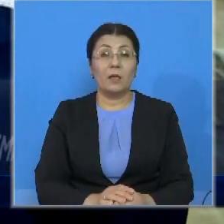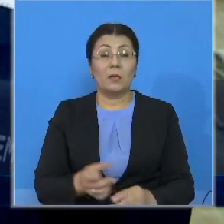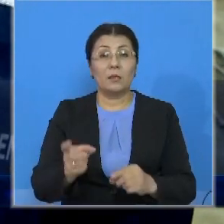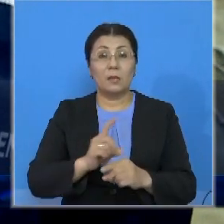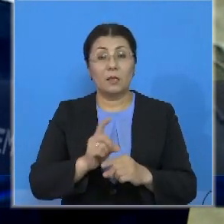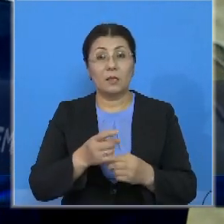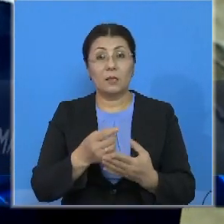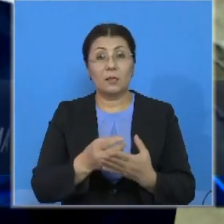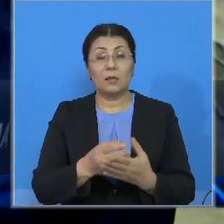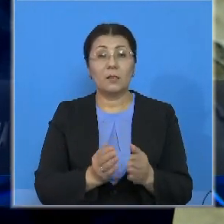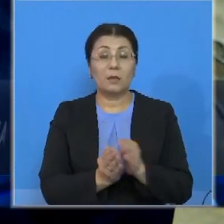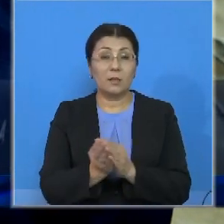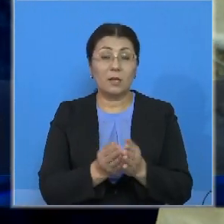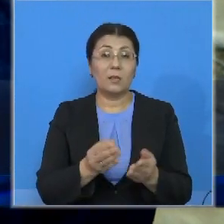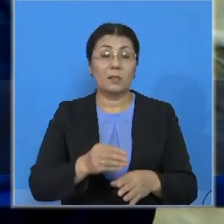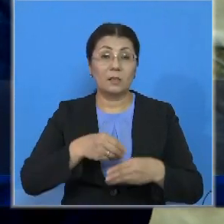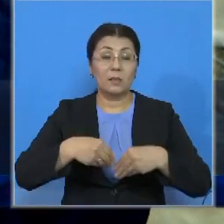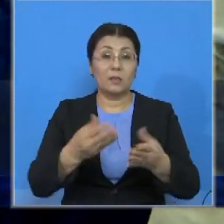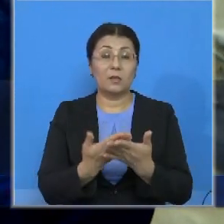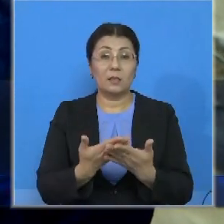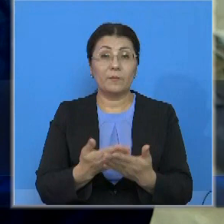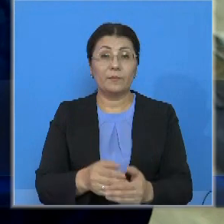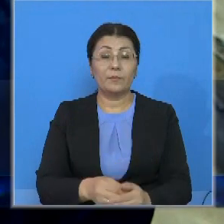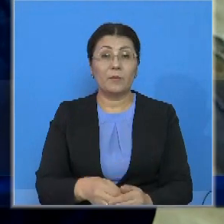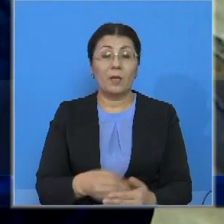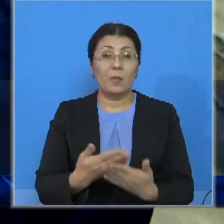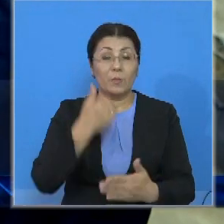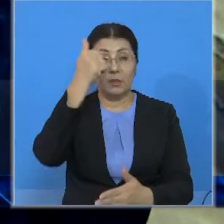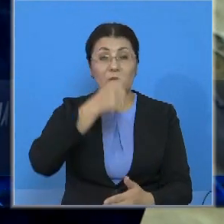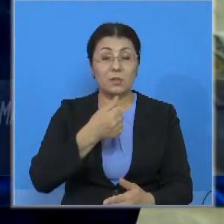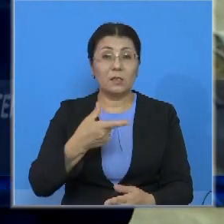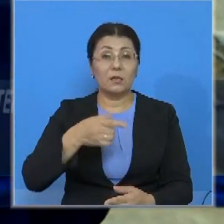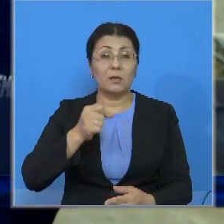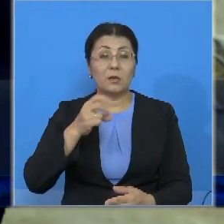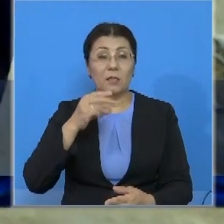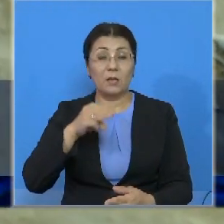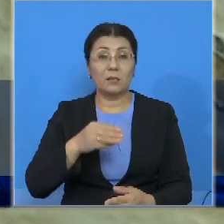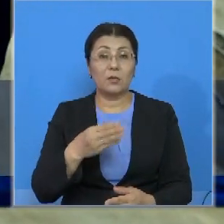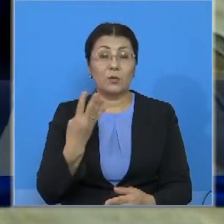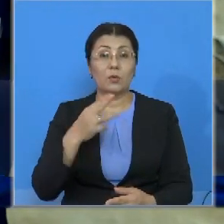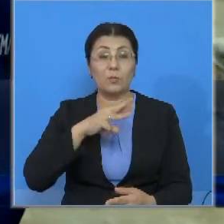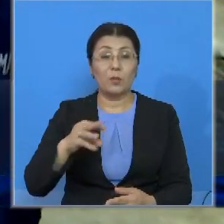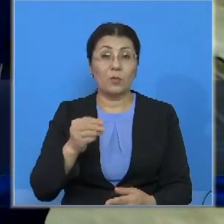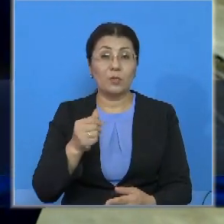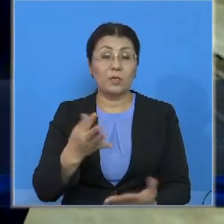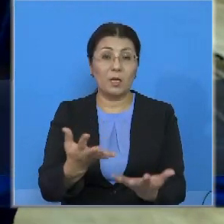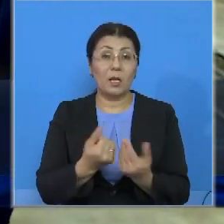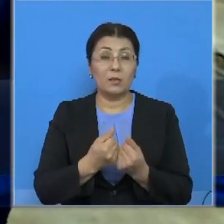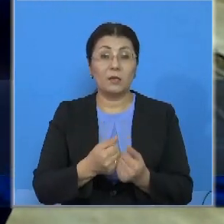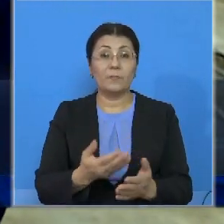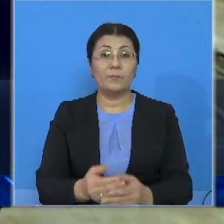ектік. Содан кейін былтыр грант алдық, құтып алдық 4 миллион. Оған мына екі теплицаны уже жасап жатыр. Ерте көктем